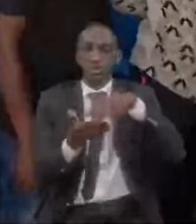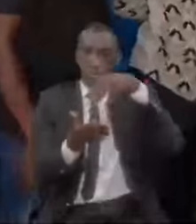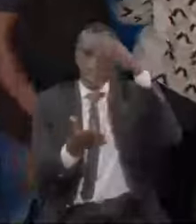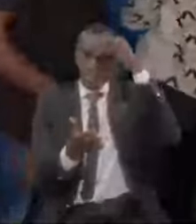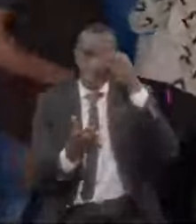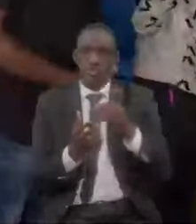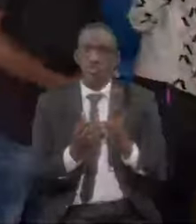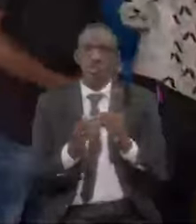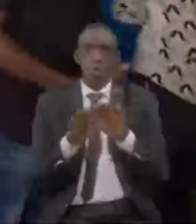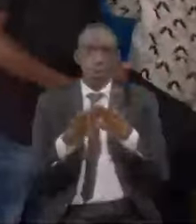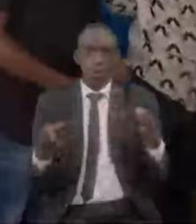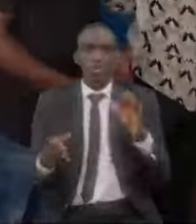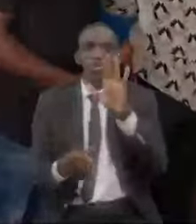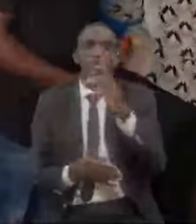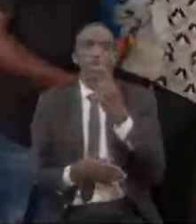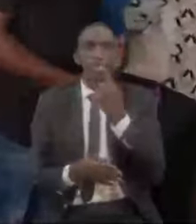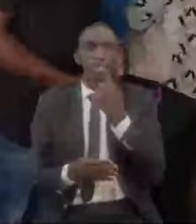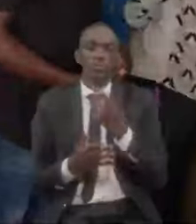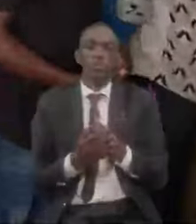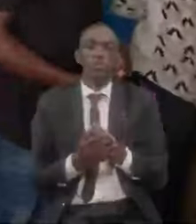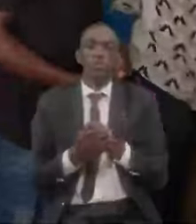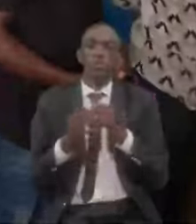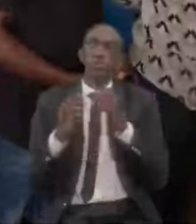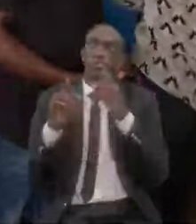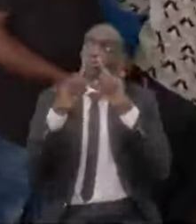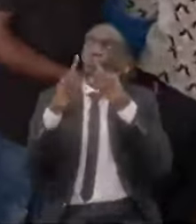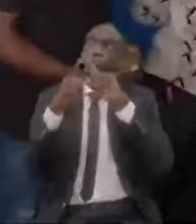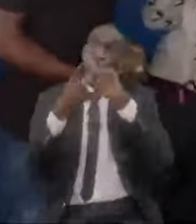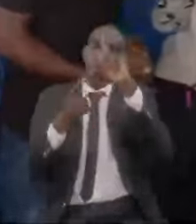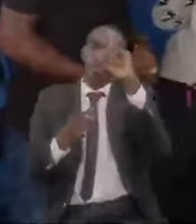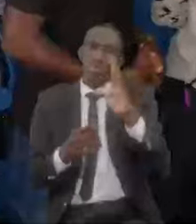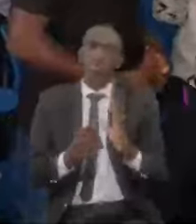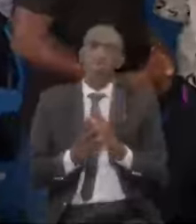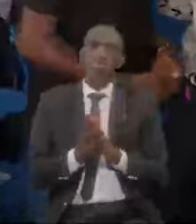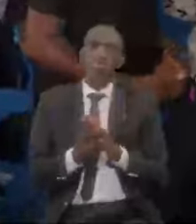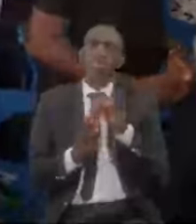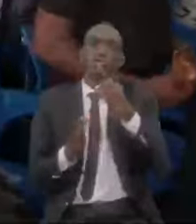Ouvre la bouche. Et parle au Seigneur. Et dis, Seigneur,